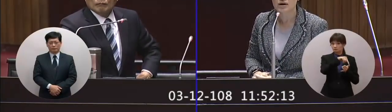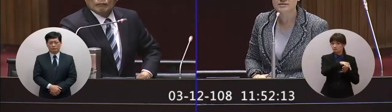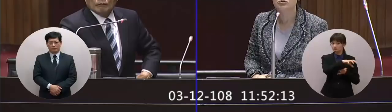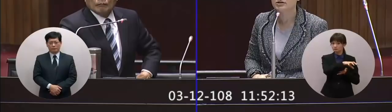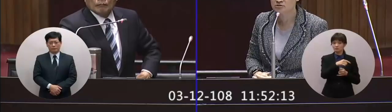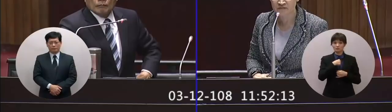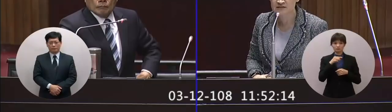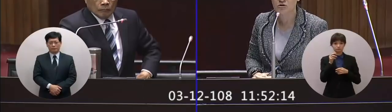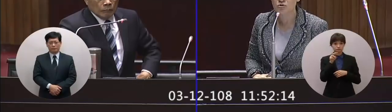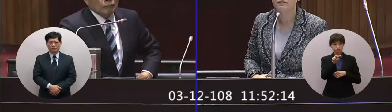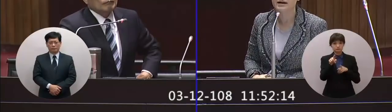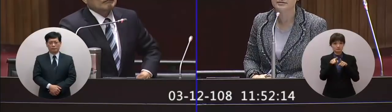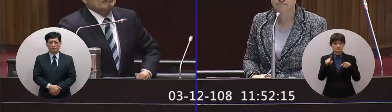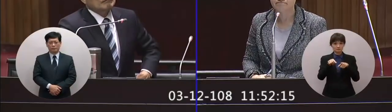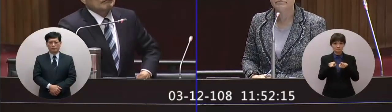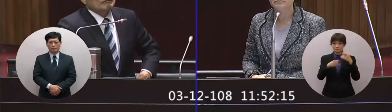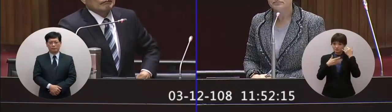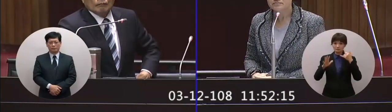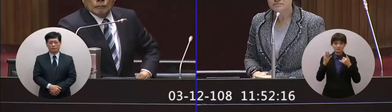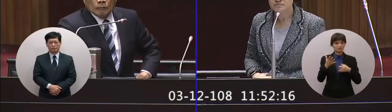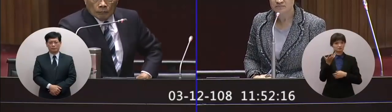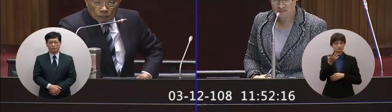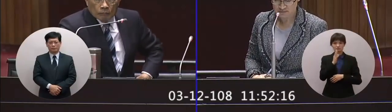但是相关资源是非常匮乏的。